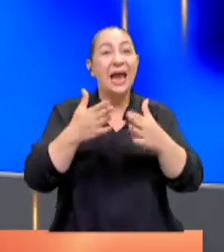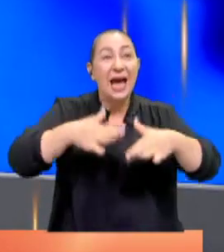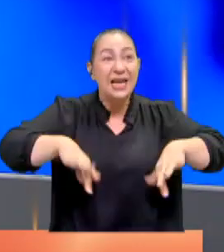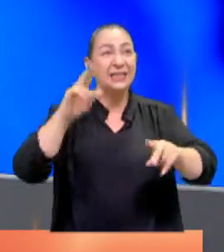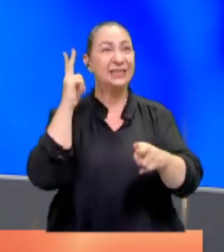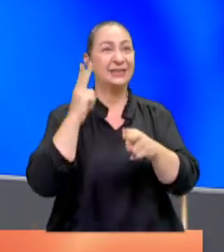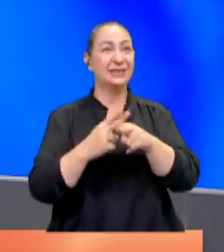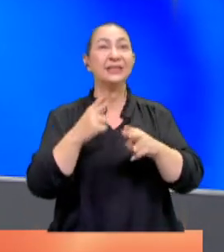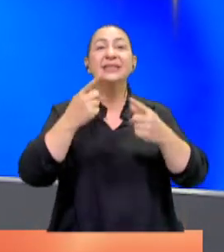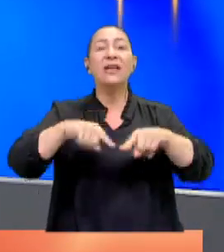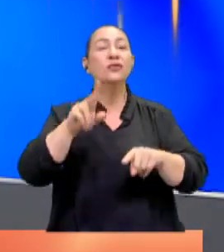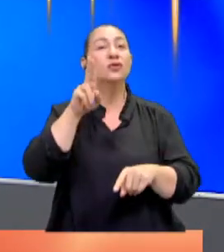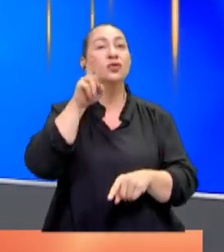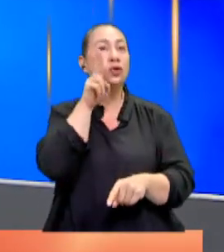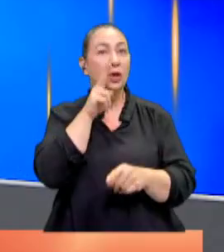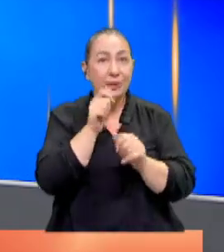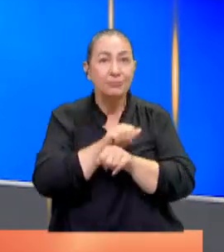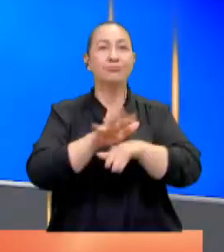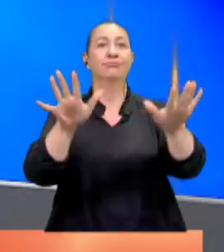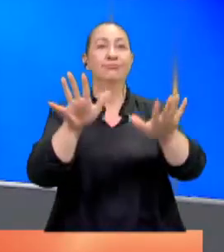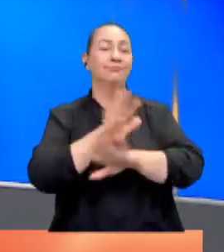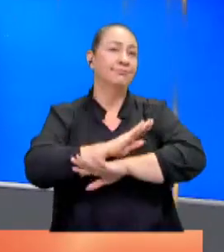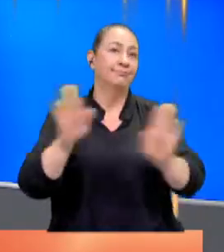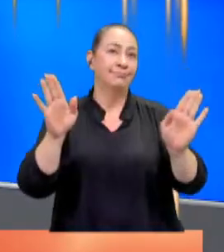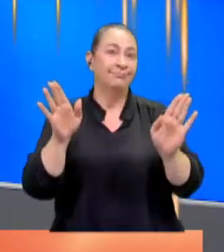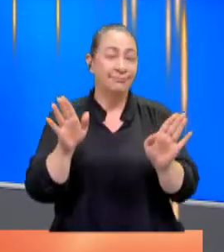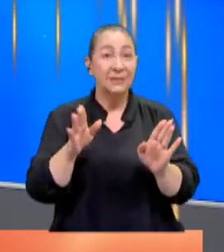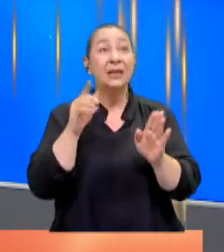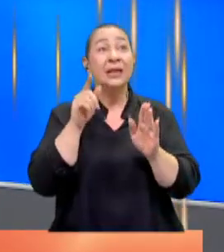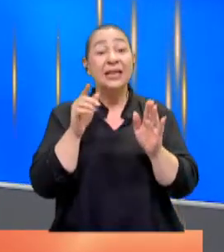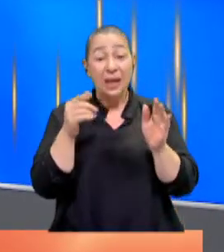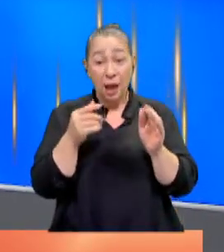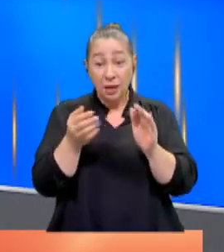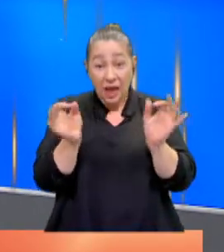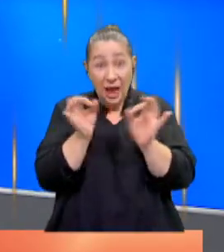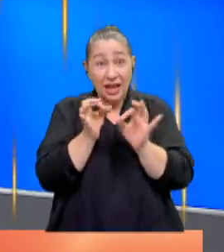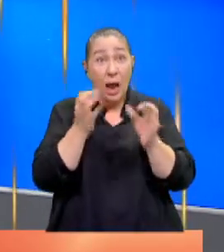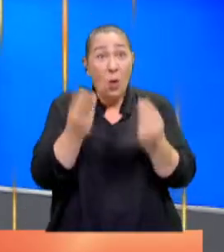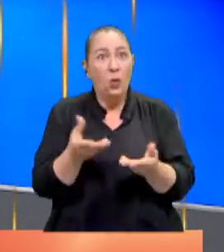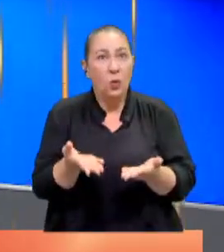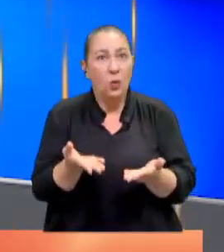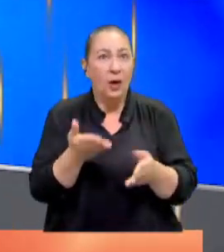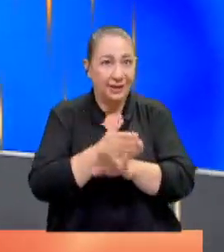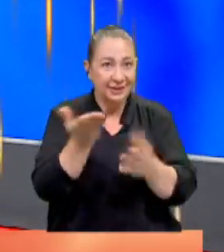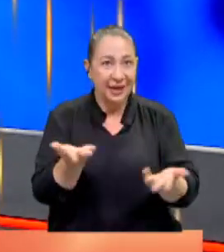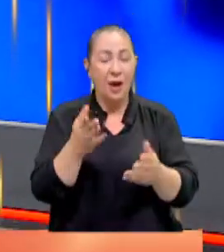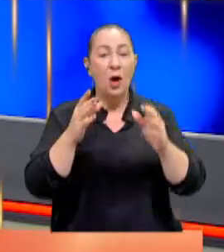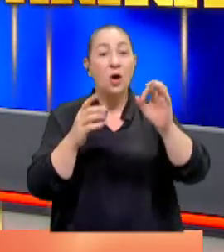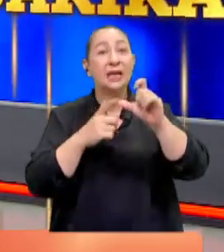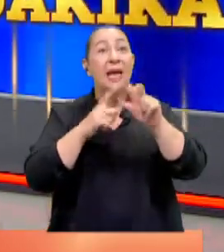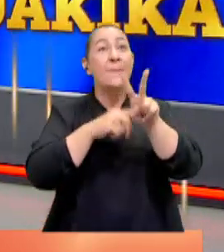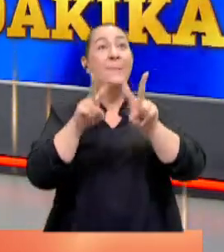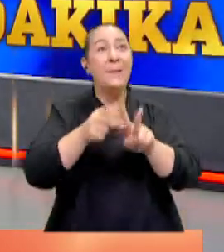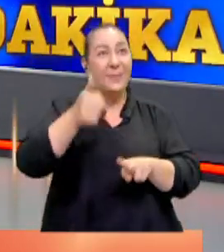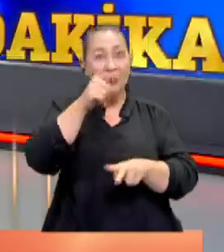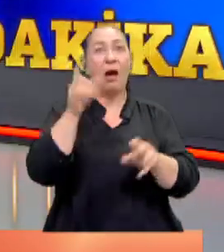işlemlerini hızlandırarak sınav sonuçları ilan edildi. Yani ilan edilenden erken ilan edildi aslında. ÖSYM Başkanı da sabah